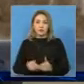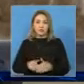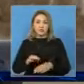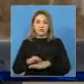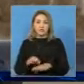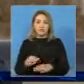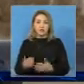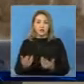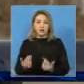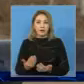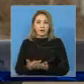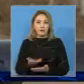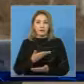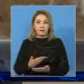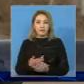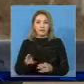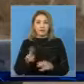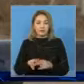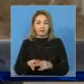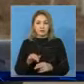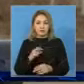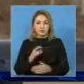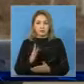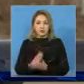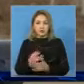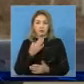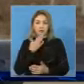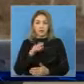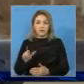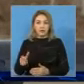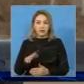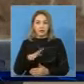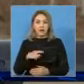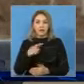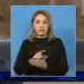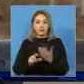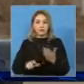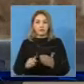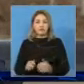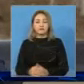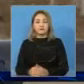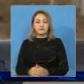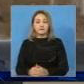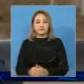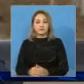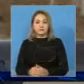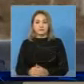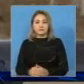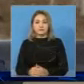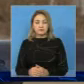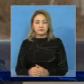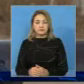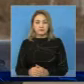я, мен осындай данышпаны бар, ұлттың баласы екенмін ғой деп өскей, әумин солай